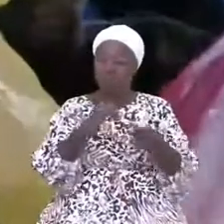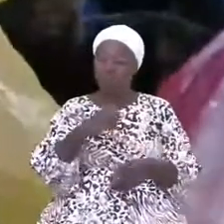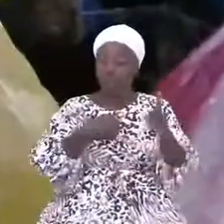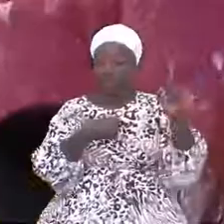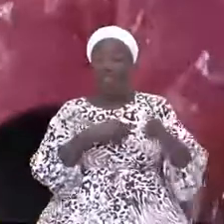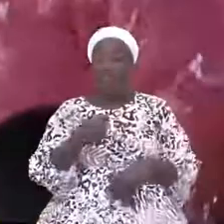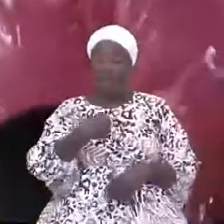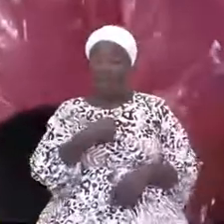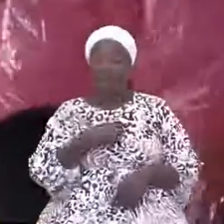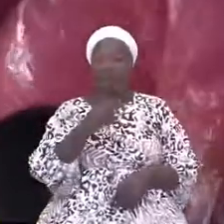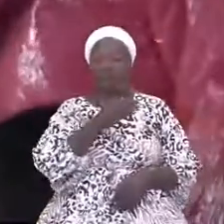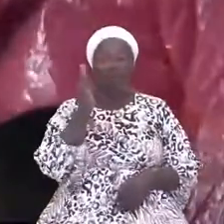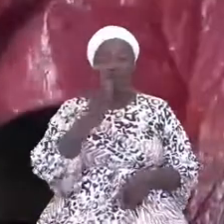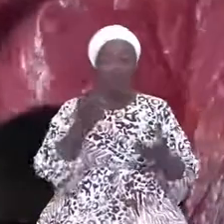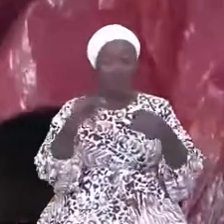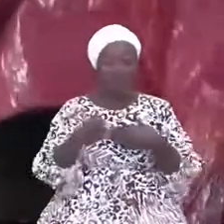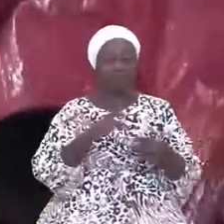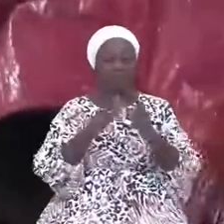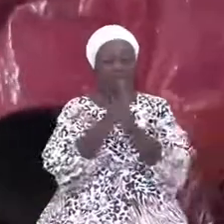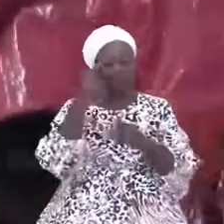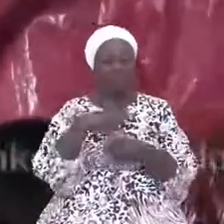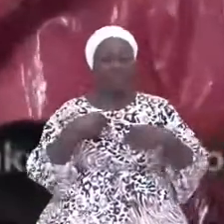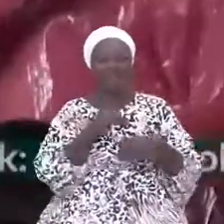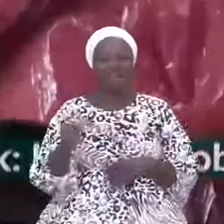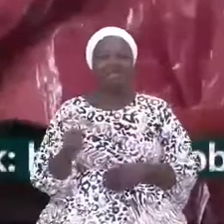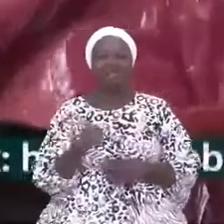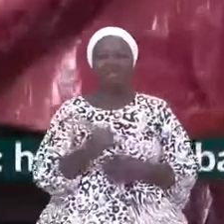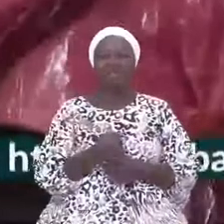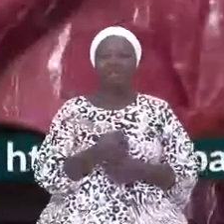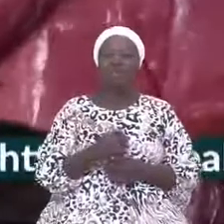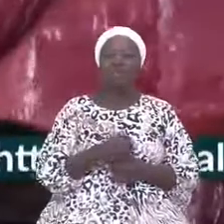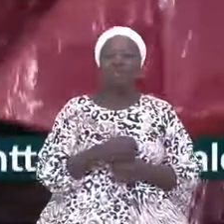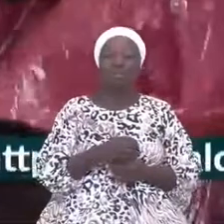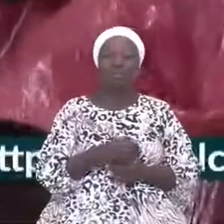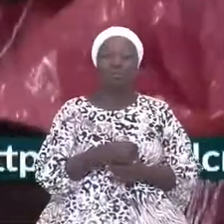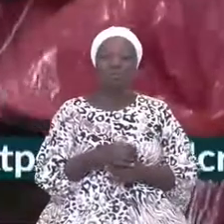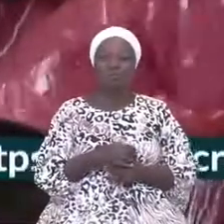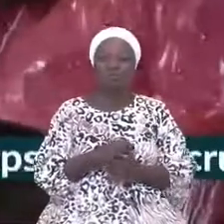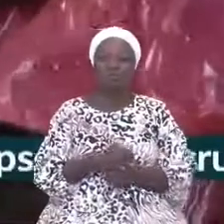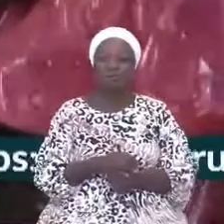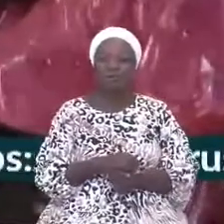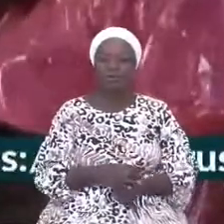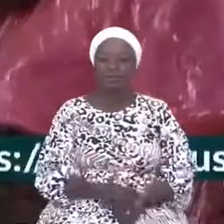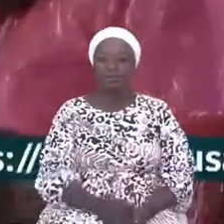pasteur viendra s'occuper de cette session. Je reviendrai prier pour la guérison.